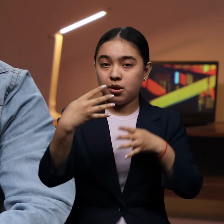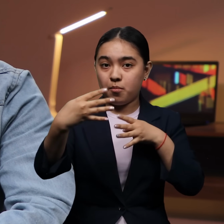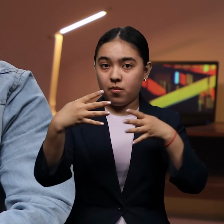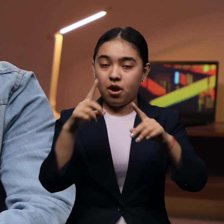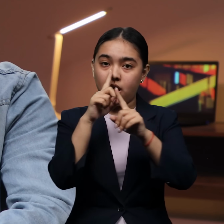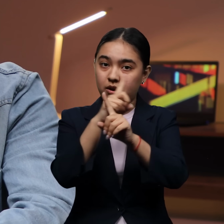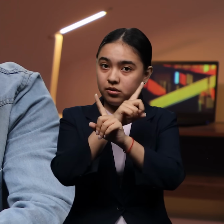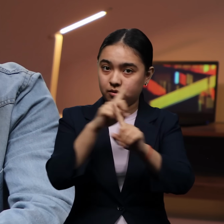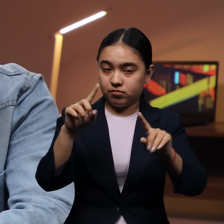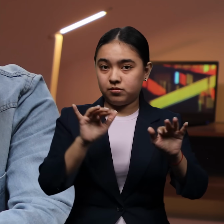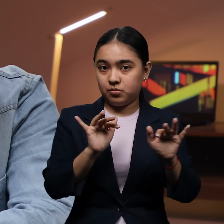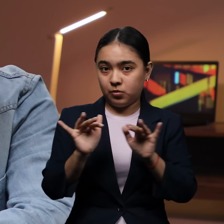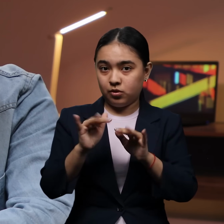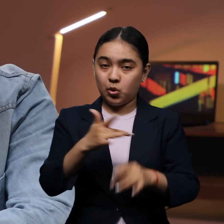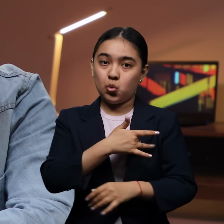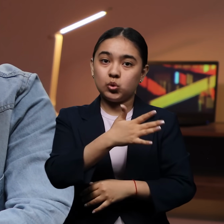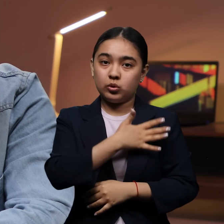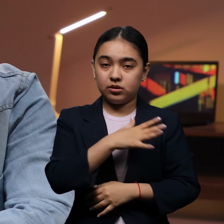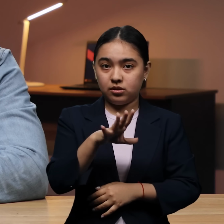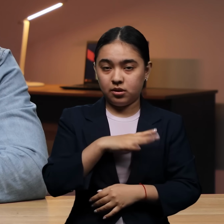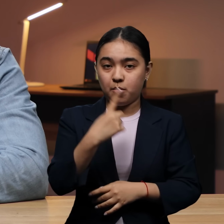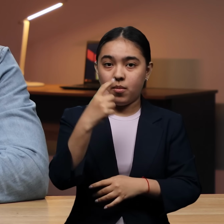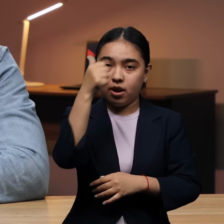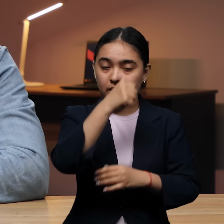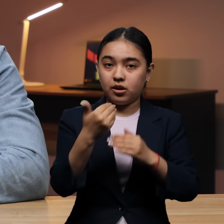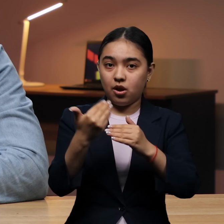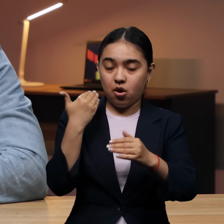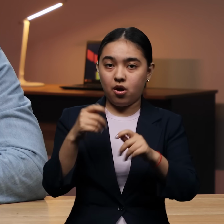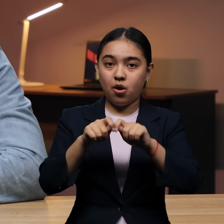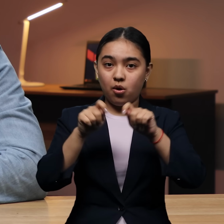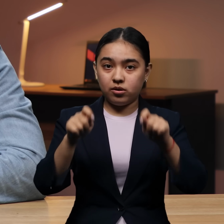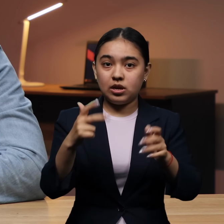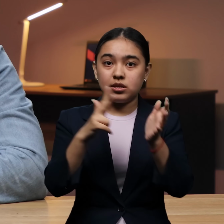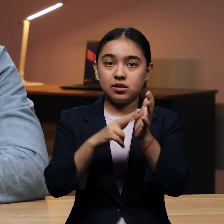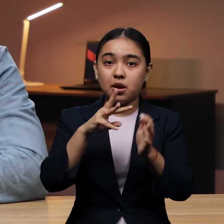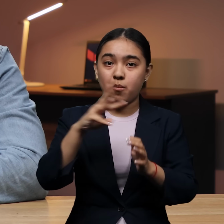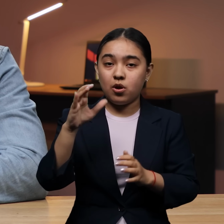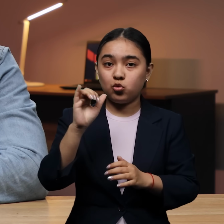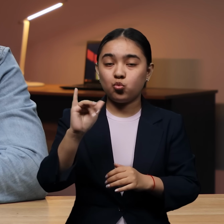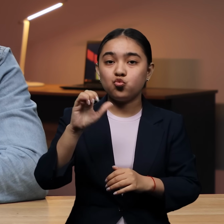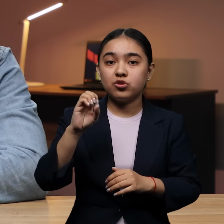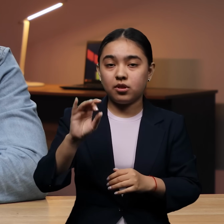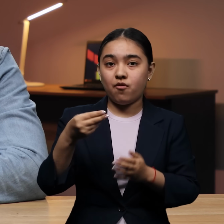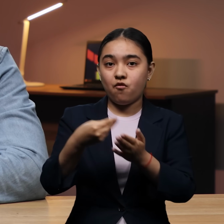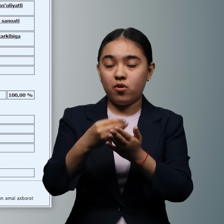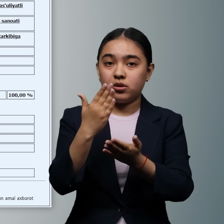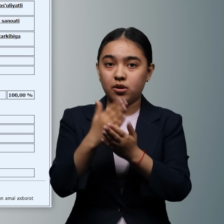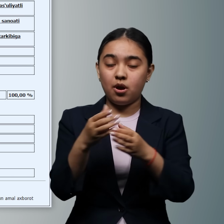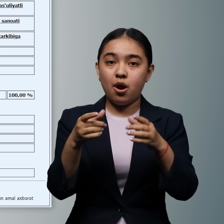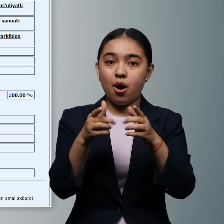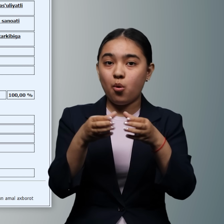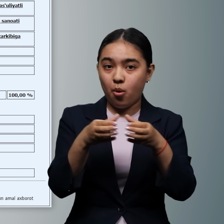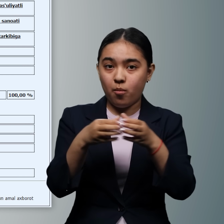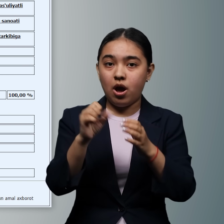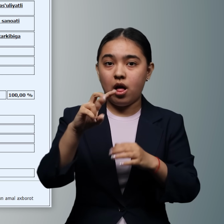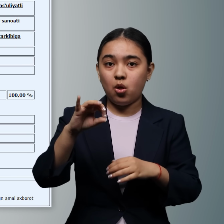bino ajoyib g'aroyib tarzda xususiylashtirildi. Bir yil oldin ochilgan bor yo'g'i 8 million so'm ustav fondiga ega